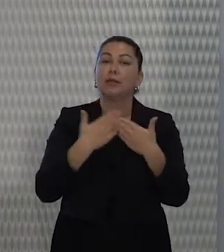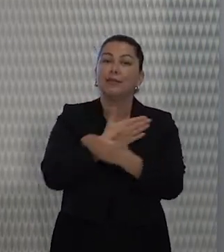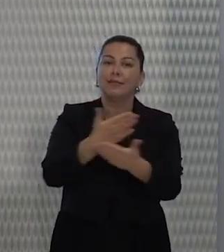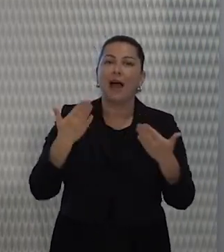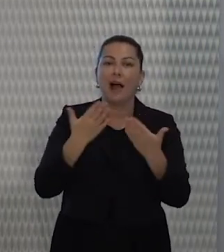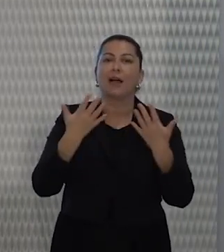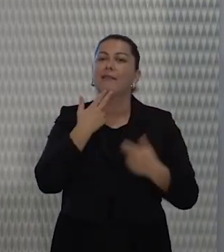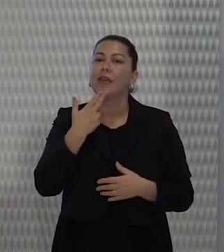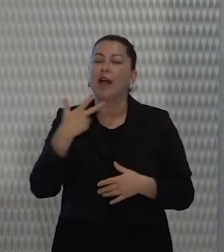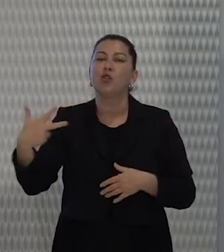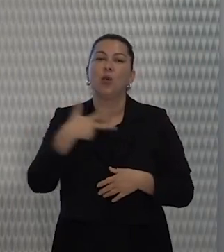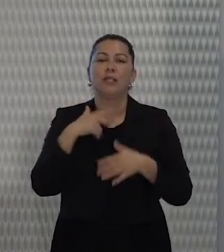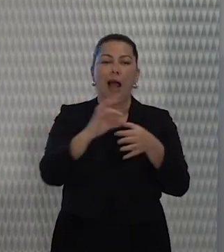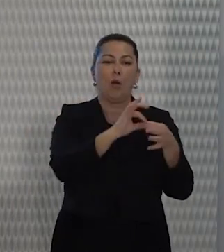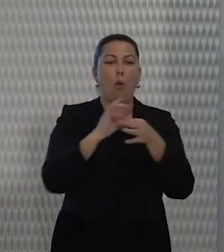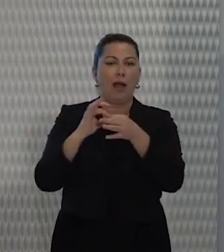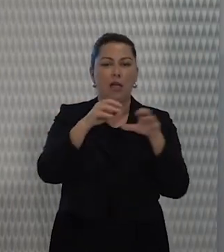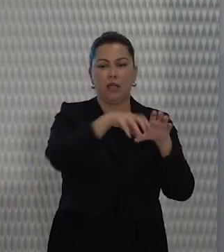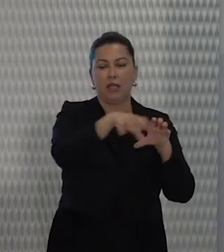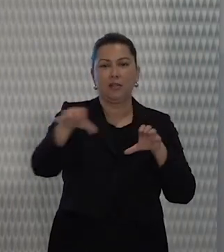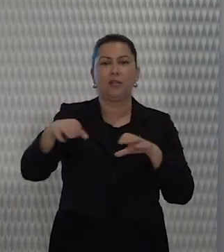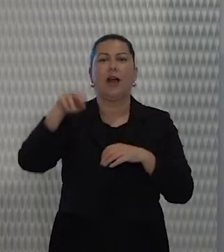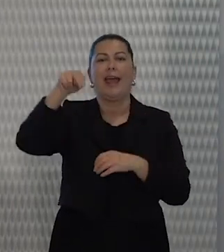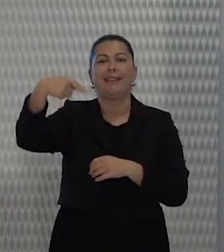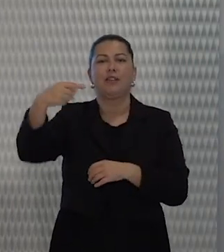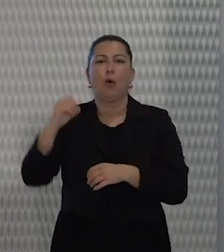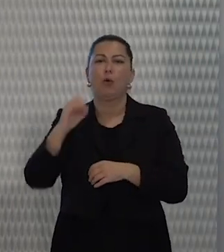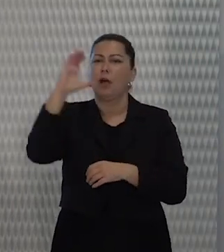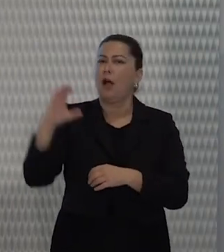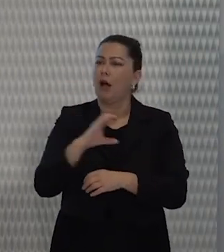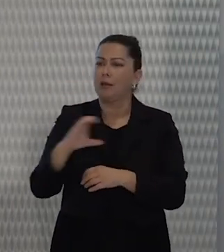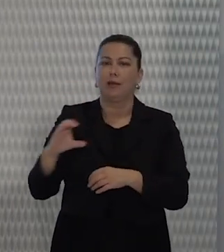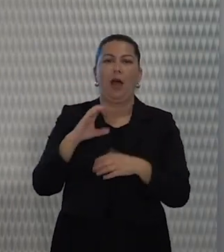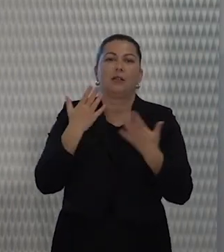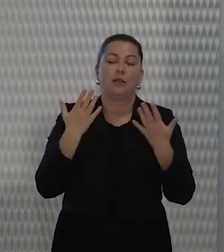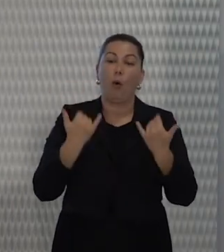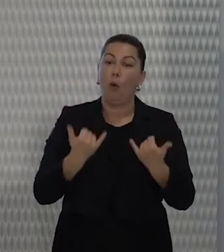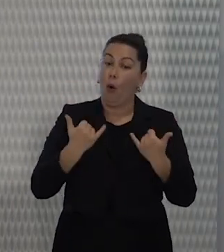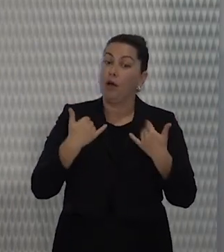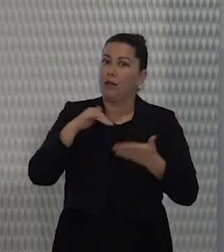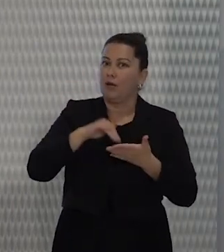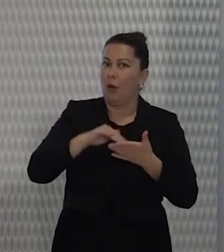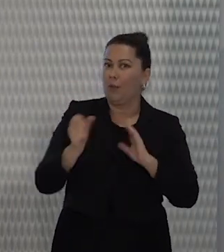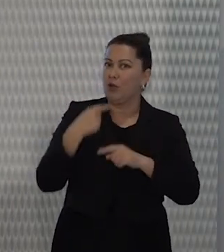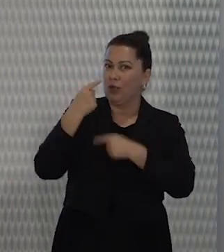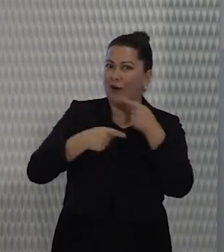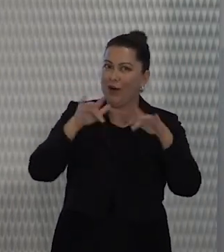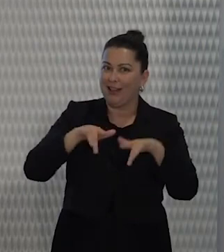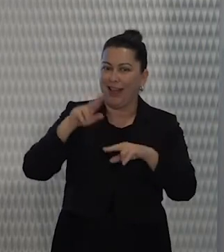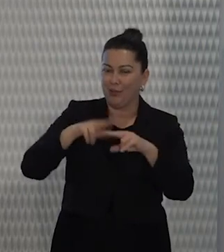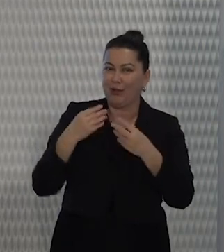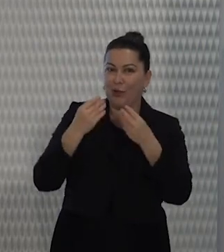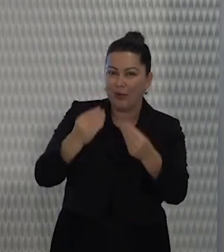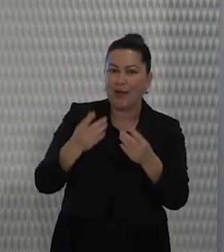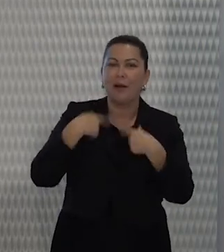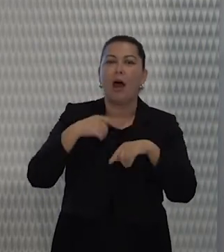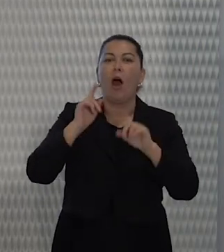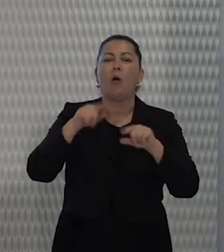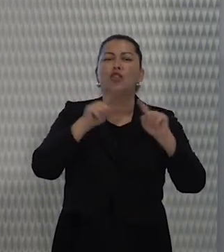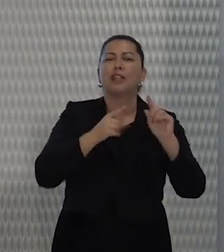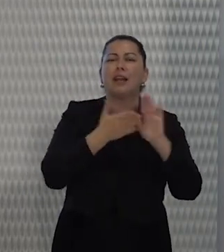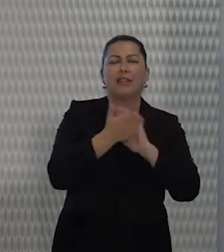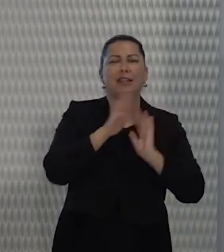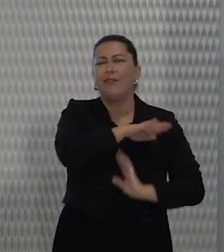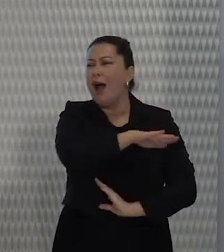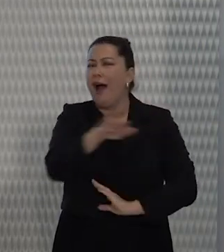bei den Sozialorganisationen, bei den NGOs, die Caritas, die heute hier auch noch eine besondere Rolle auch übernehmen wird, stellvertretend für